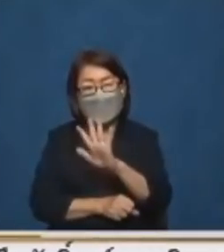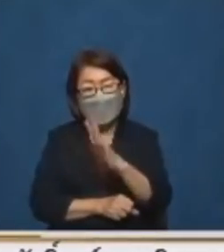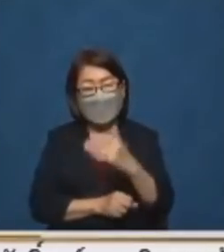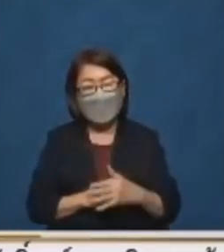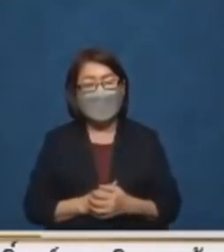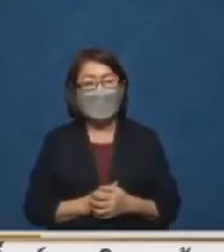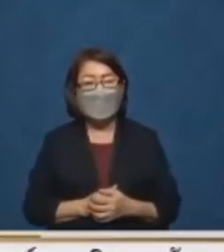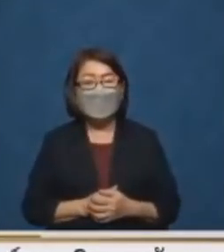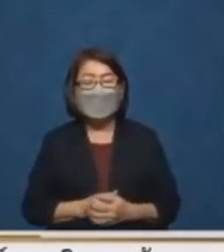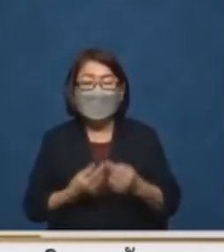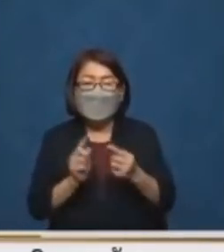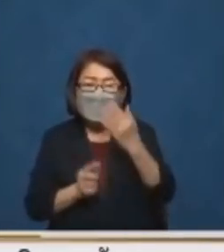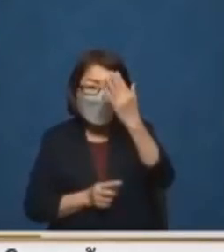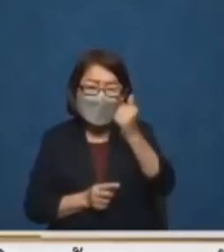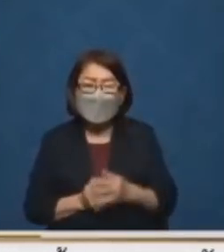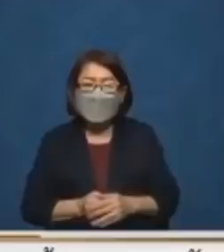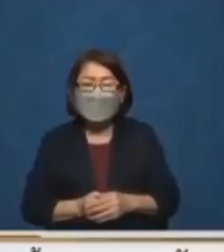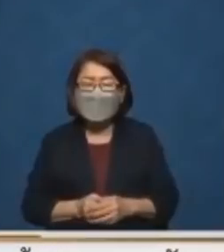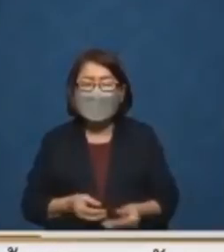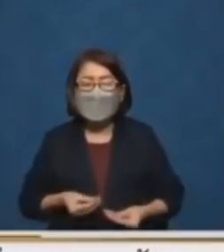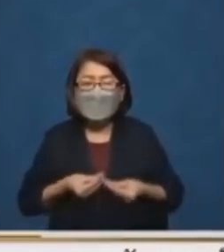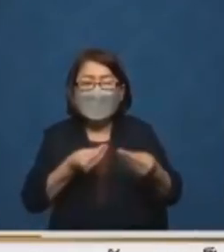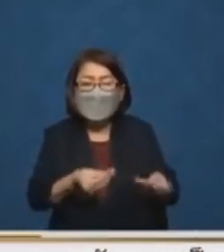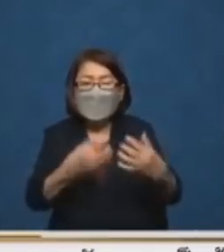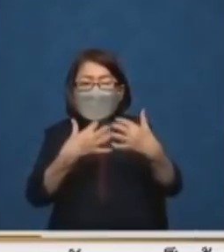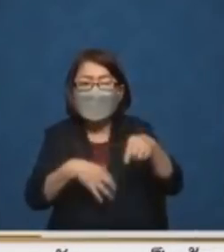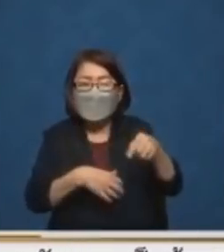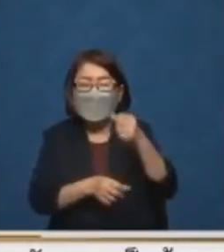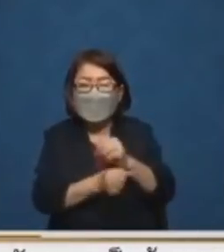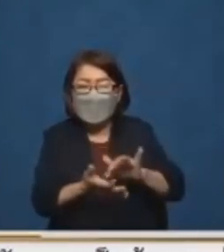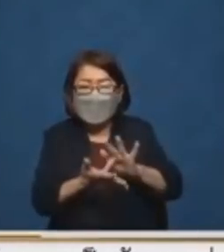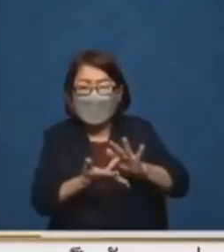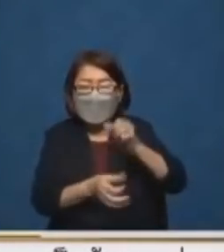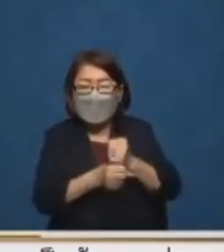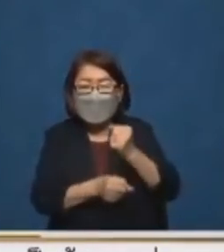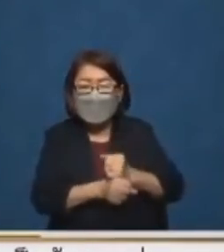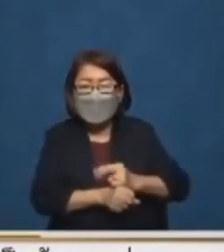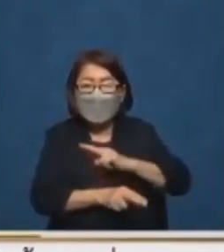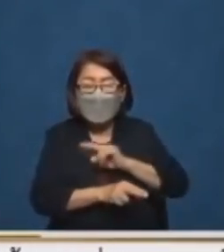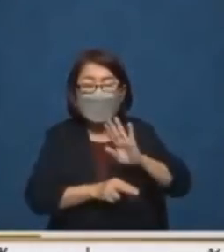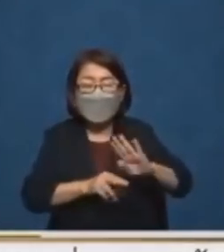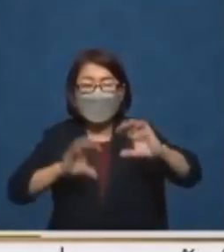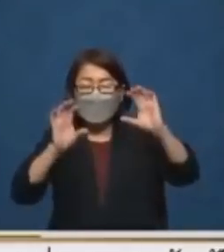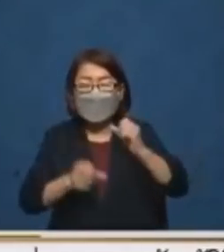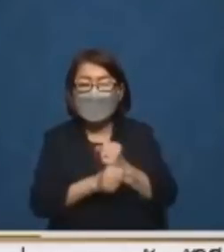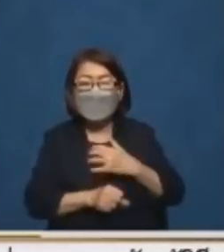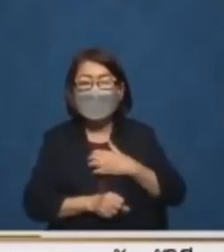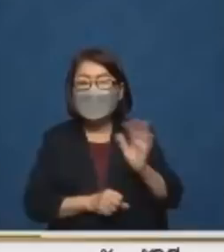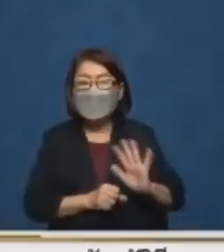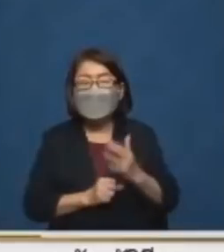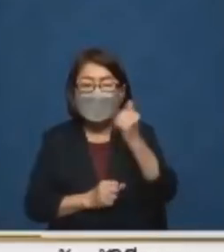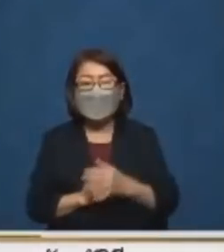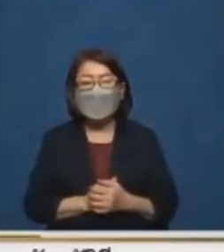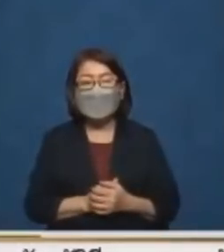ท่ไม่มอบให้โรงงานแ่งนี้ซึ่รดเป็เจ้าของได้มีส่วนในการ